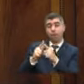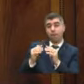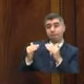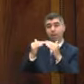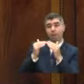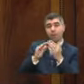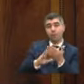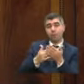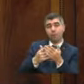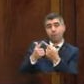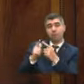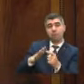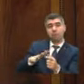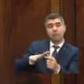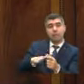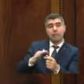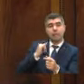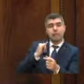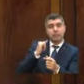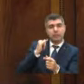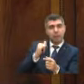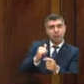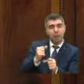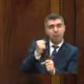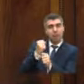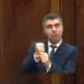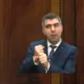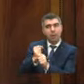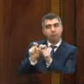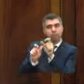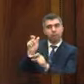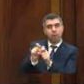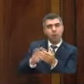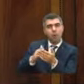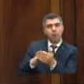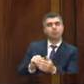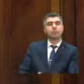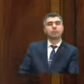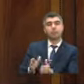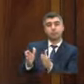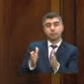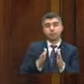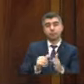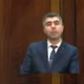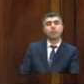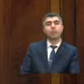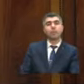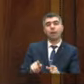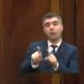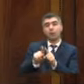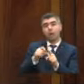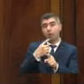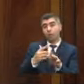التي تعرفه هذه المدن ولحاجتها لتوفير شروط العيش الكريم. في المجال الاجتماعي سيد رئيس